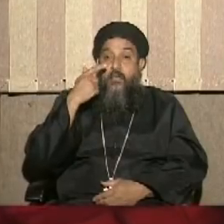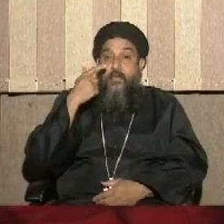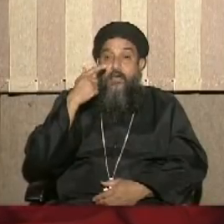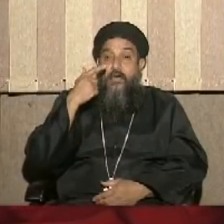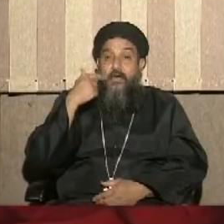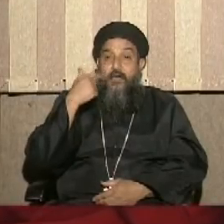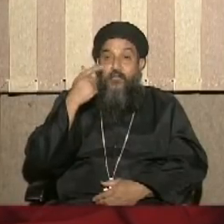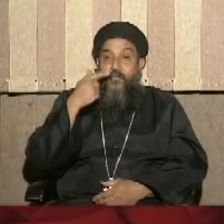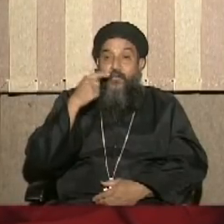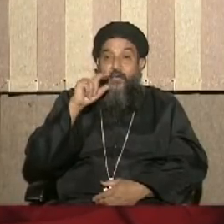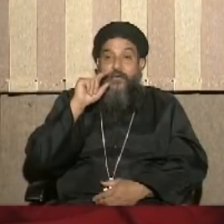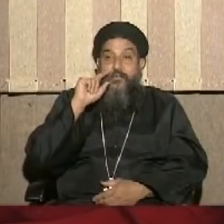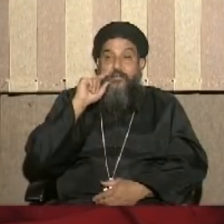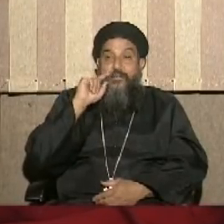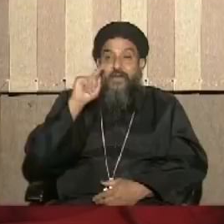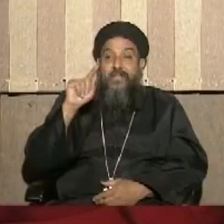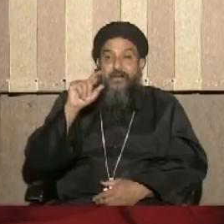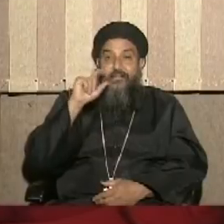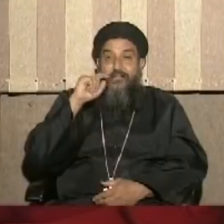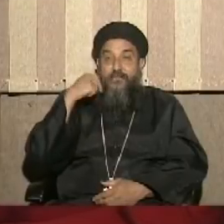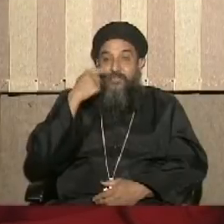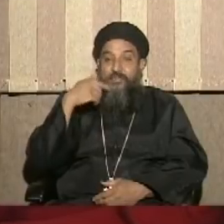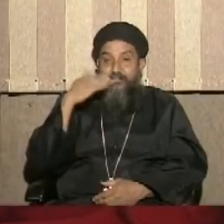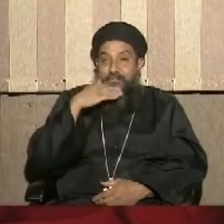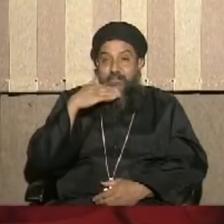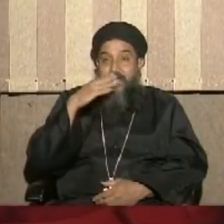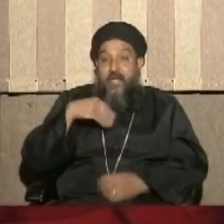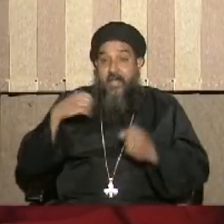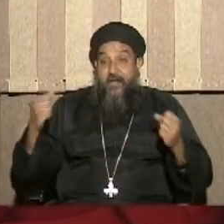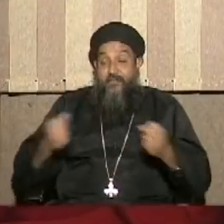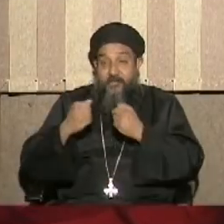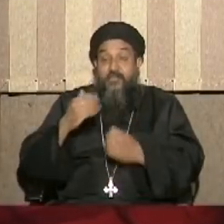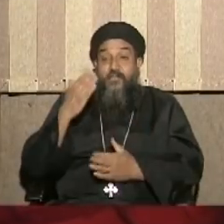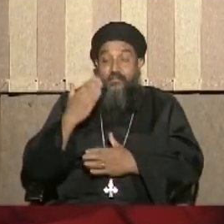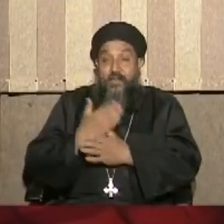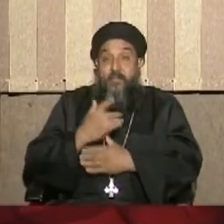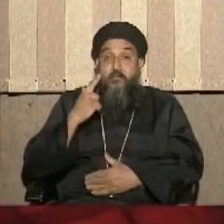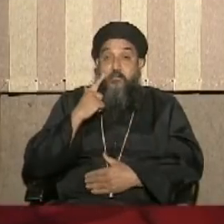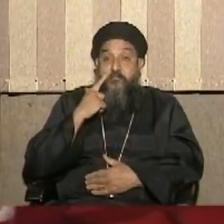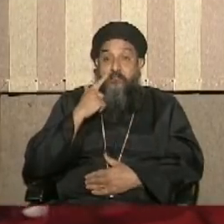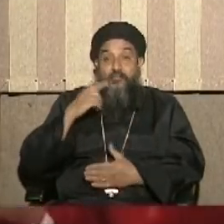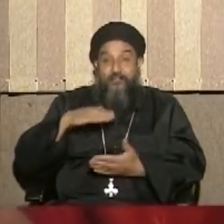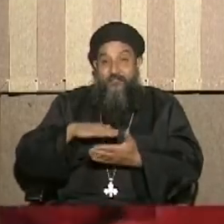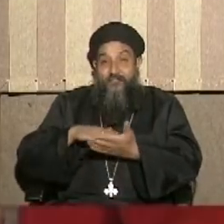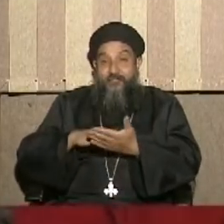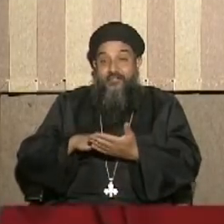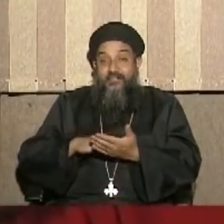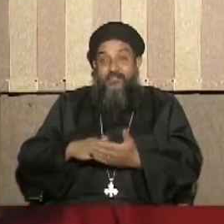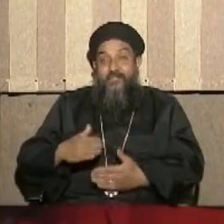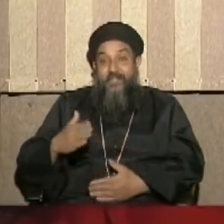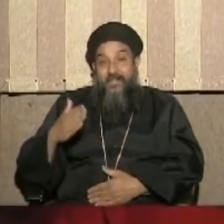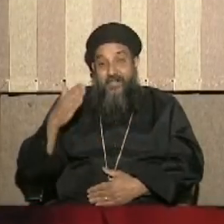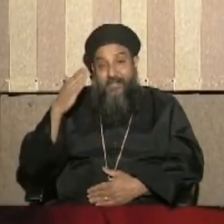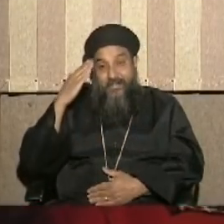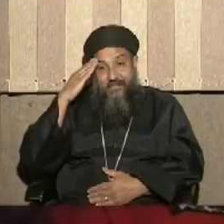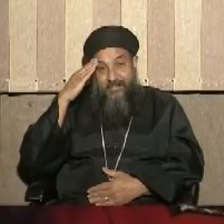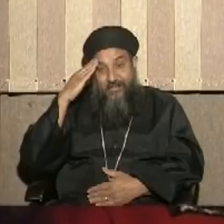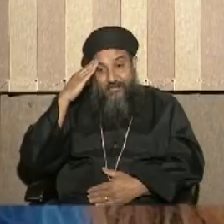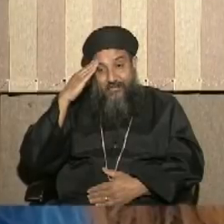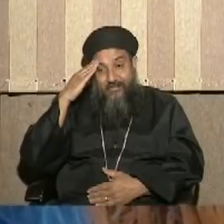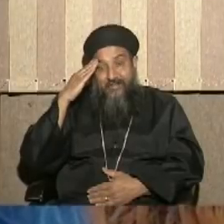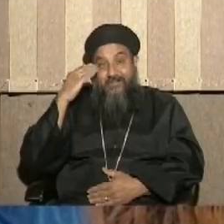انا وماكسيموس حفظت مزمور سبحوا الرب علشان ماما حفظته لينا. انا لسه مش عارفه.